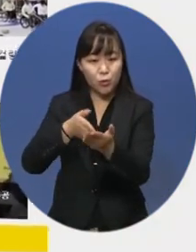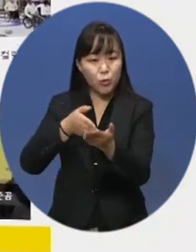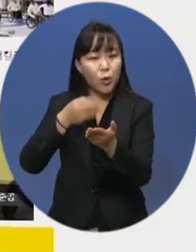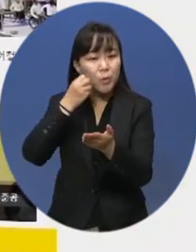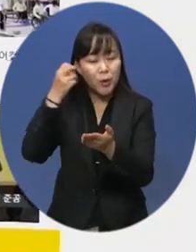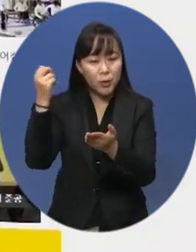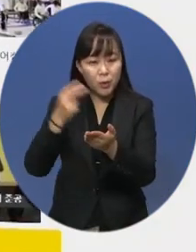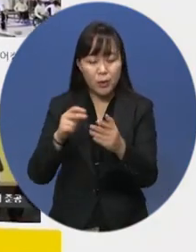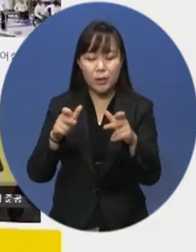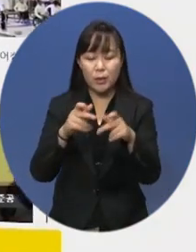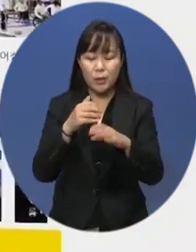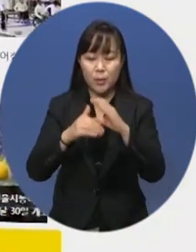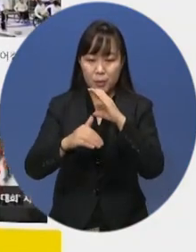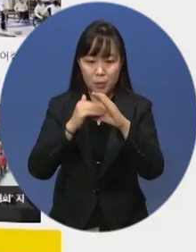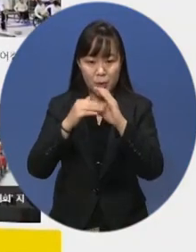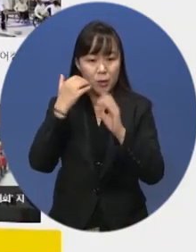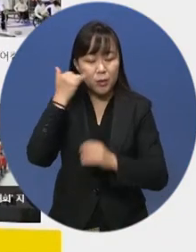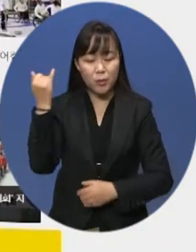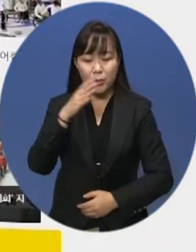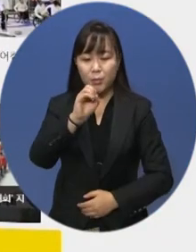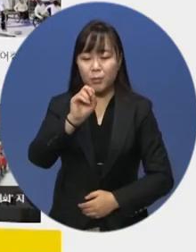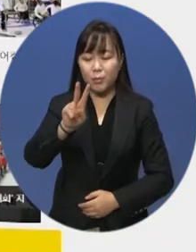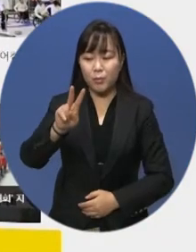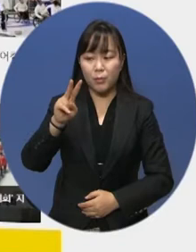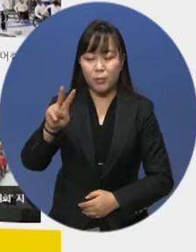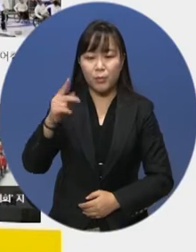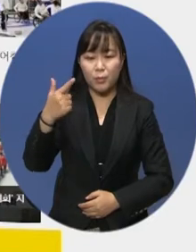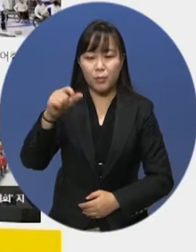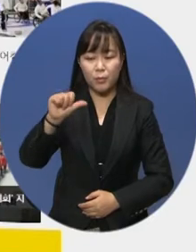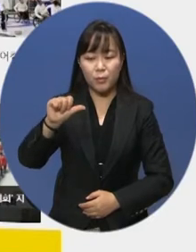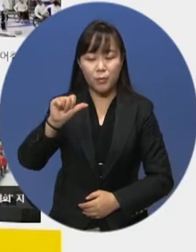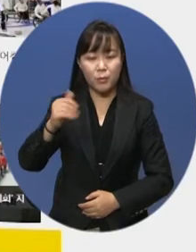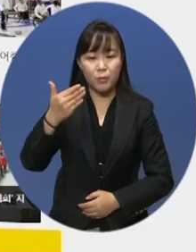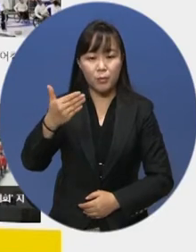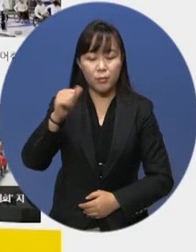뉴스 홈페이지 또는 전자우편, 전화번호